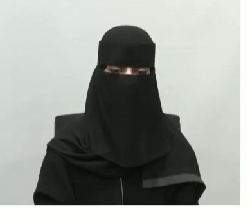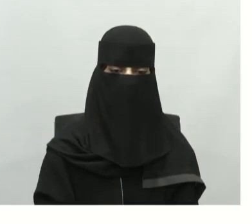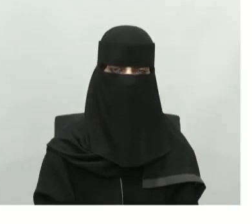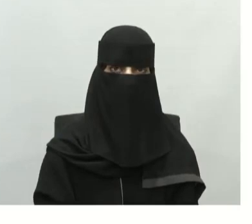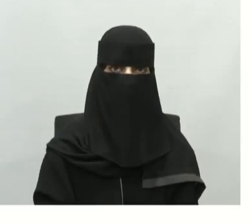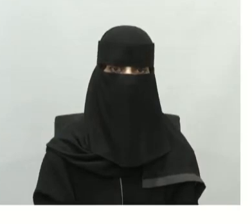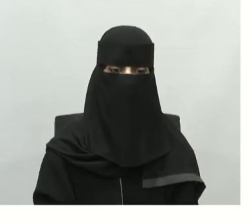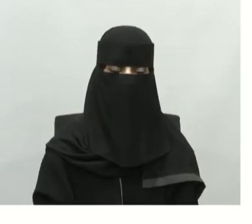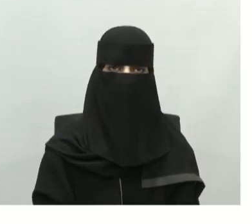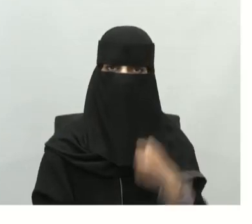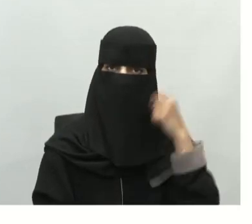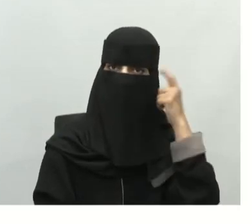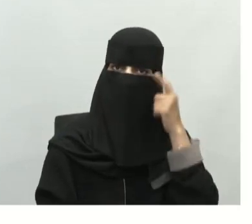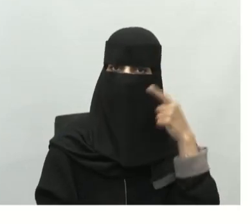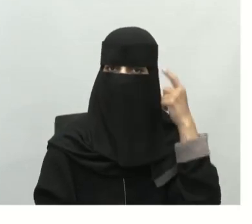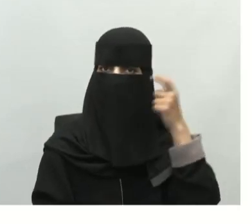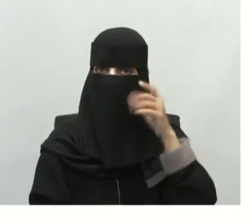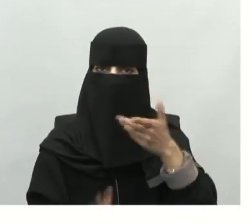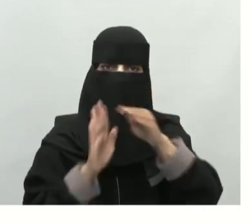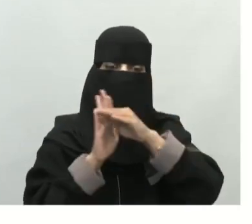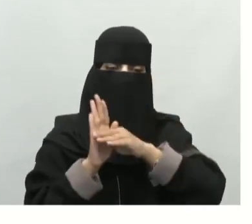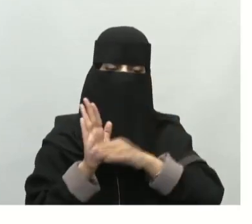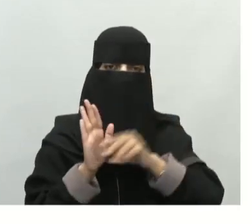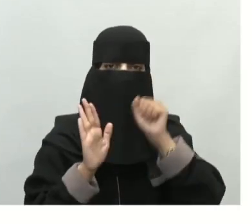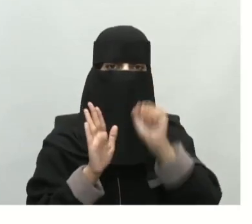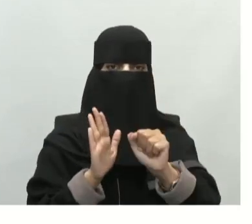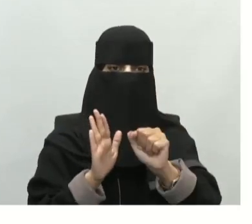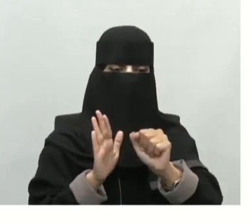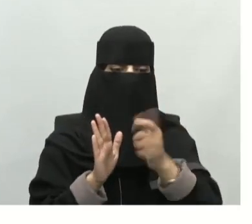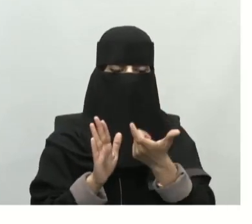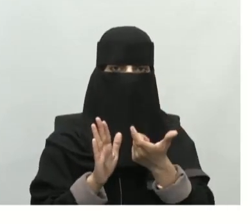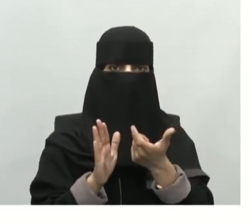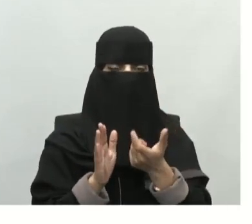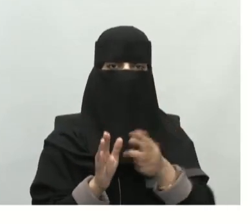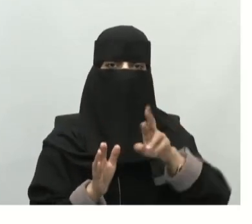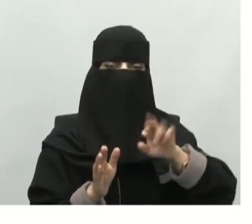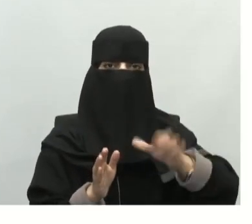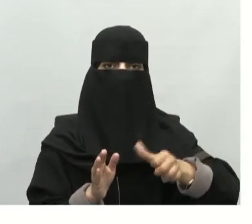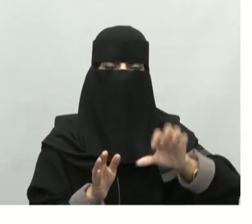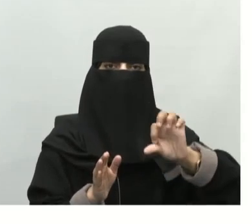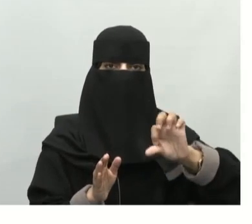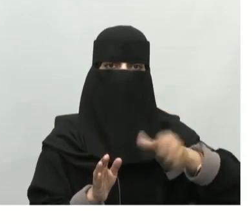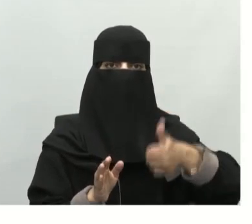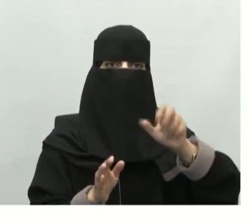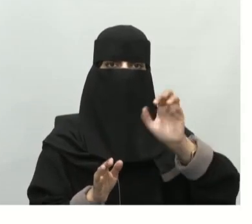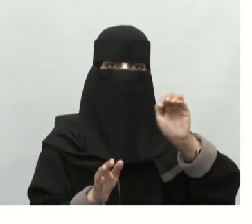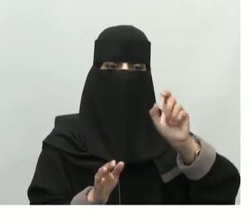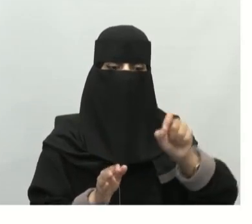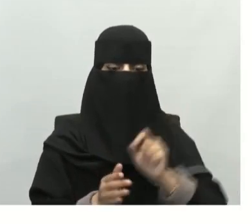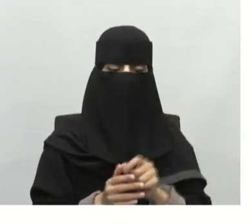الزواحف يا ترى ما هي خصائص الزواحف هذه مجموعه من الزواحف سوف نتعرف